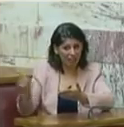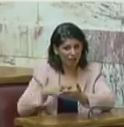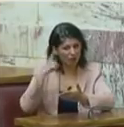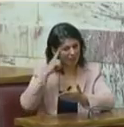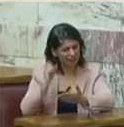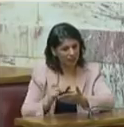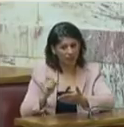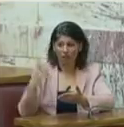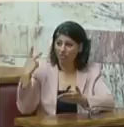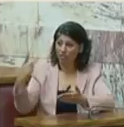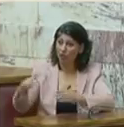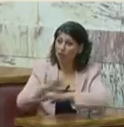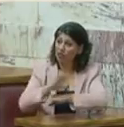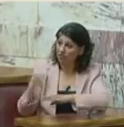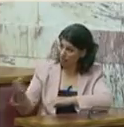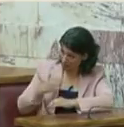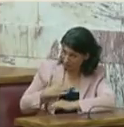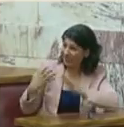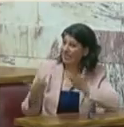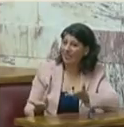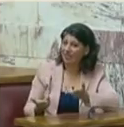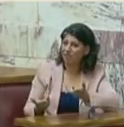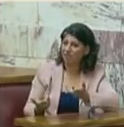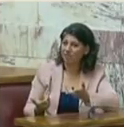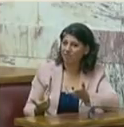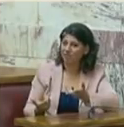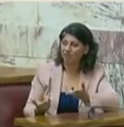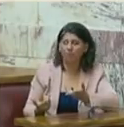σας σχέδιο όμως θα μας πείτε ποιο είναι.